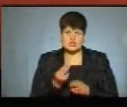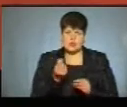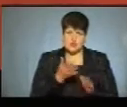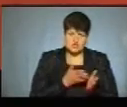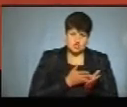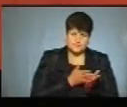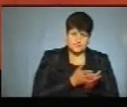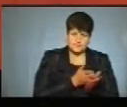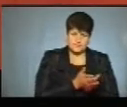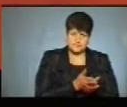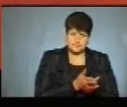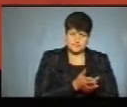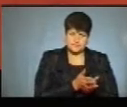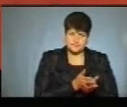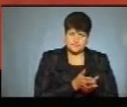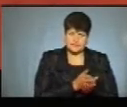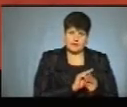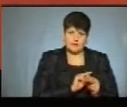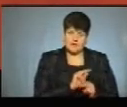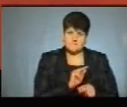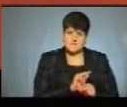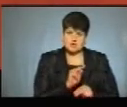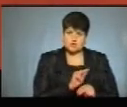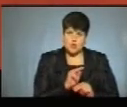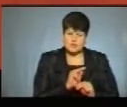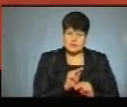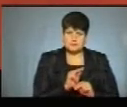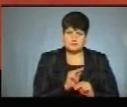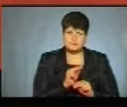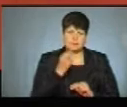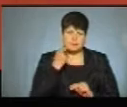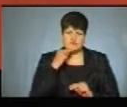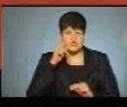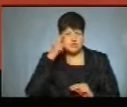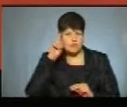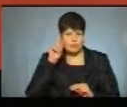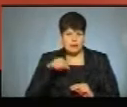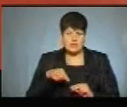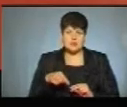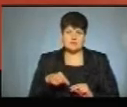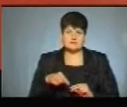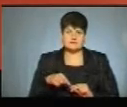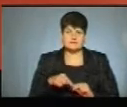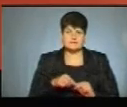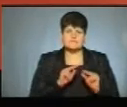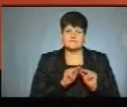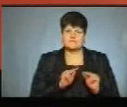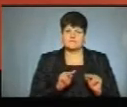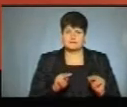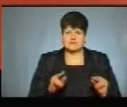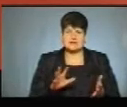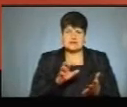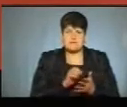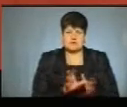на вишколи для підвищення оцей вміння цих виховників, які займаються з